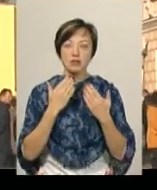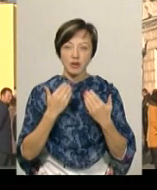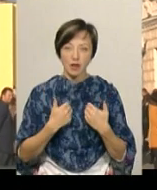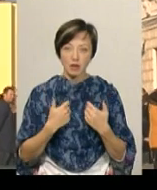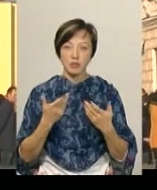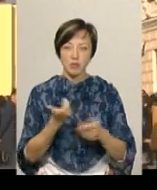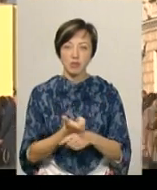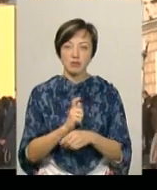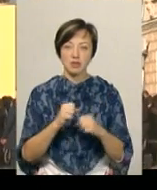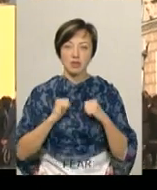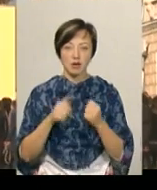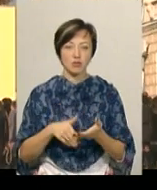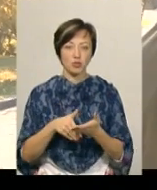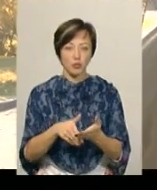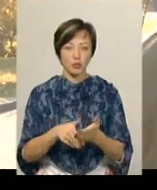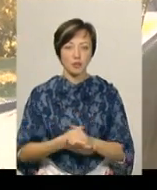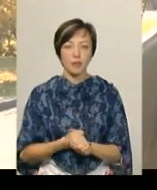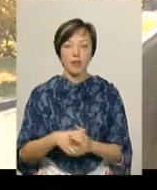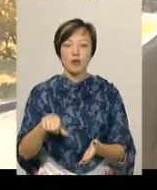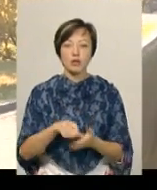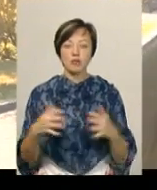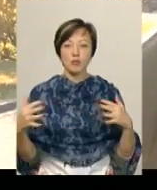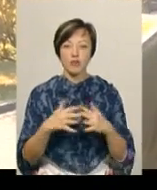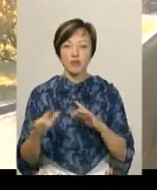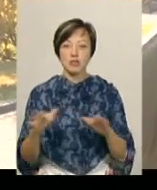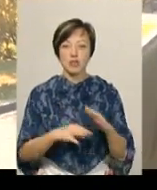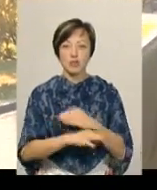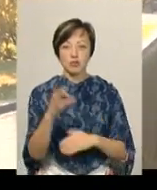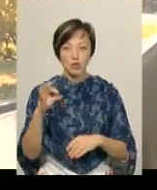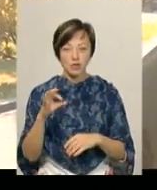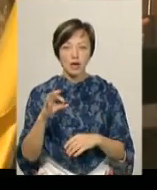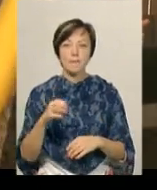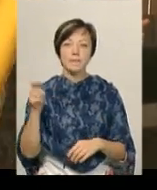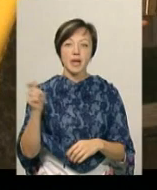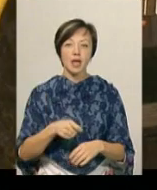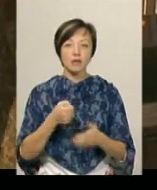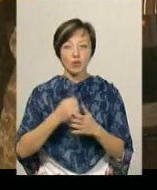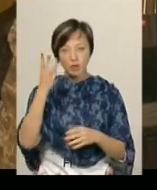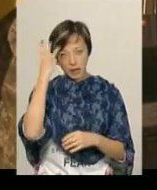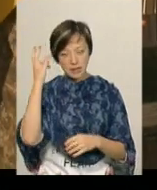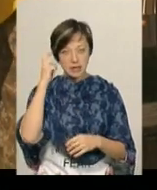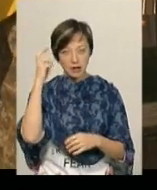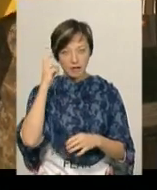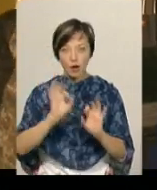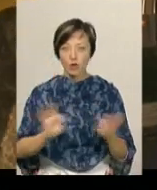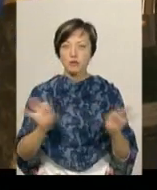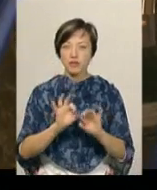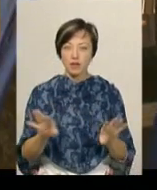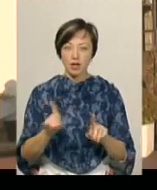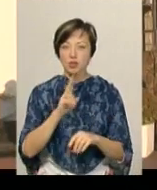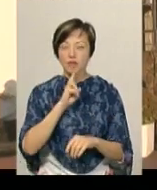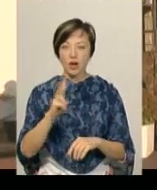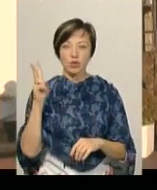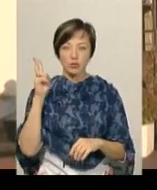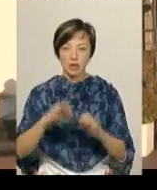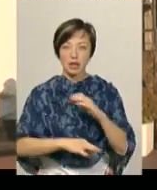ми максимально стараємося допомогти. Учасник бойових дій на сході Михайло Сичов приїхав до Хмельницького із Києва. Розповідає, що 2 роки